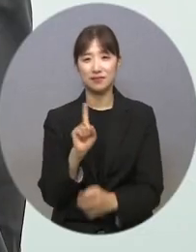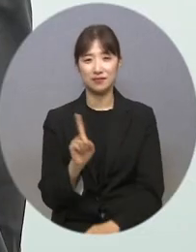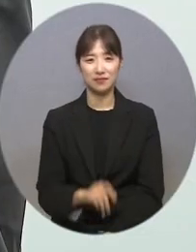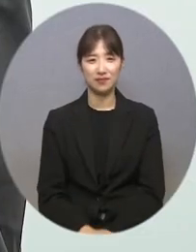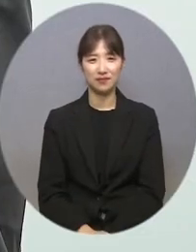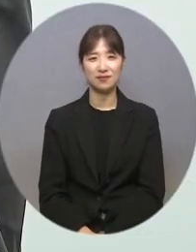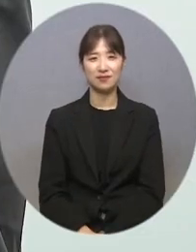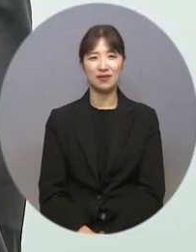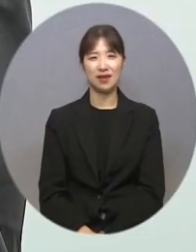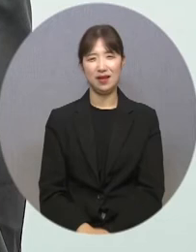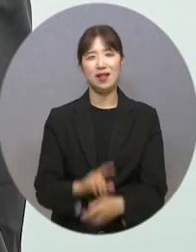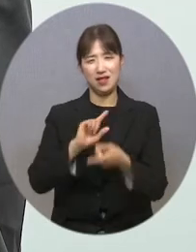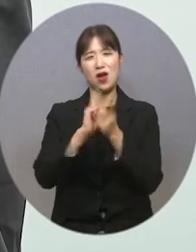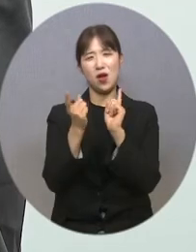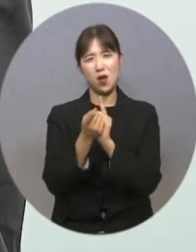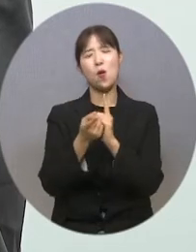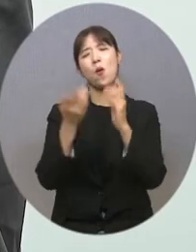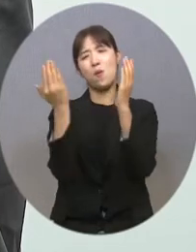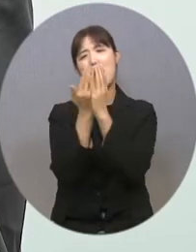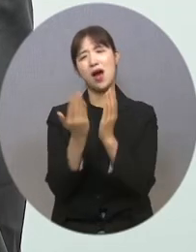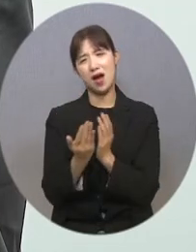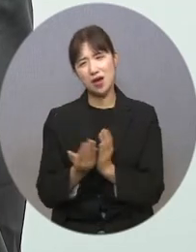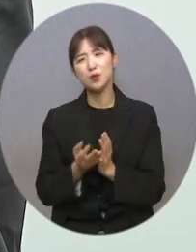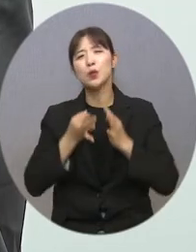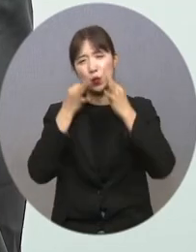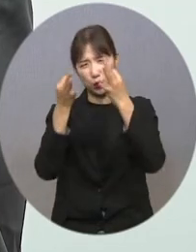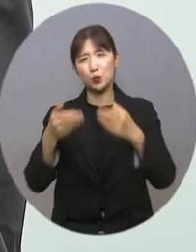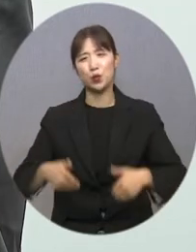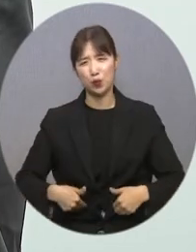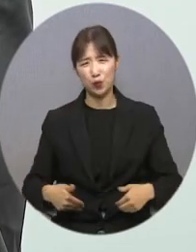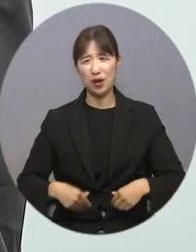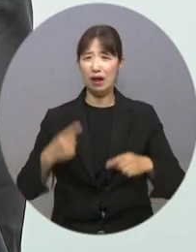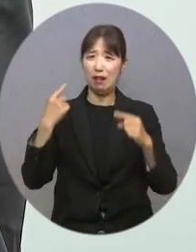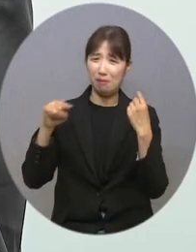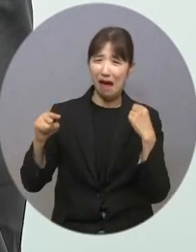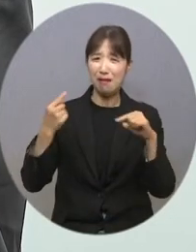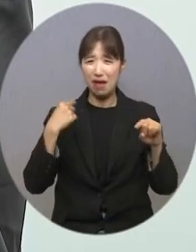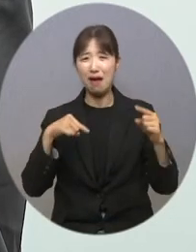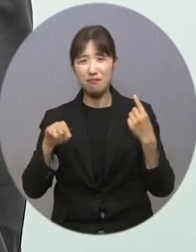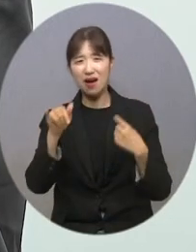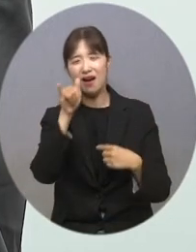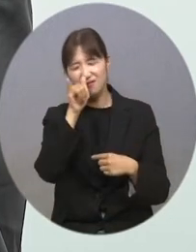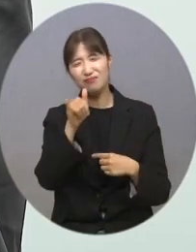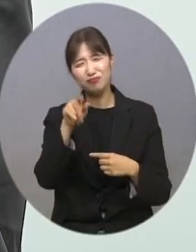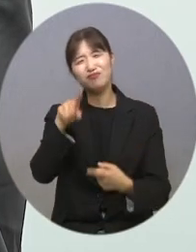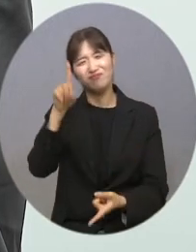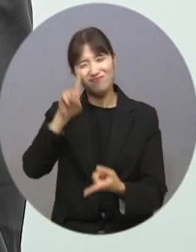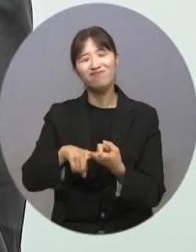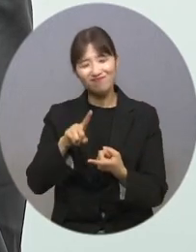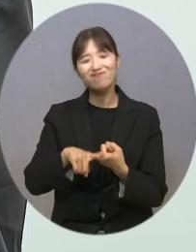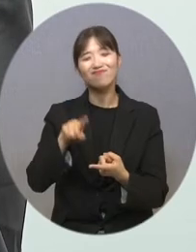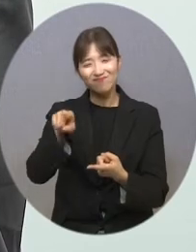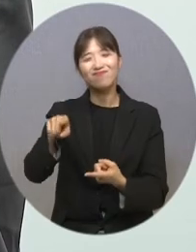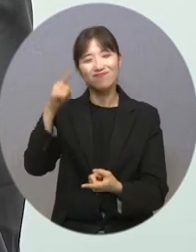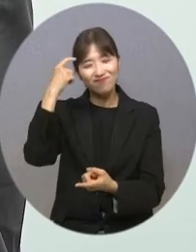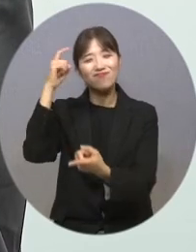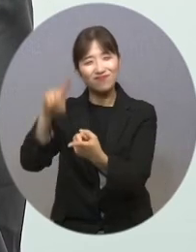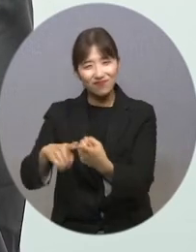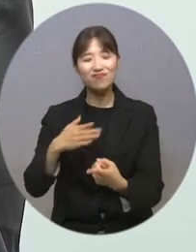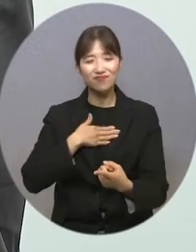서로 그냥 맞춰 갔어요 안맞는거 는 뭐 안맞는 대로 은야 이렇게 생각을 하고